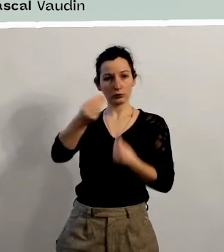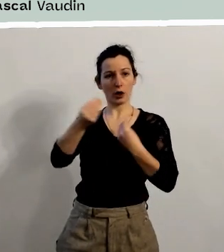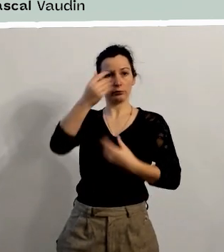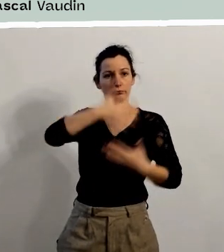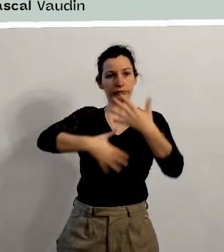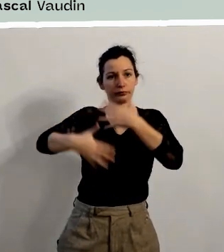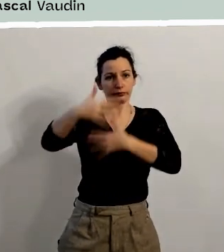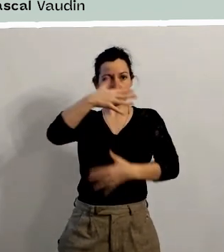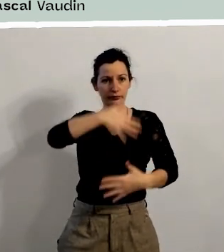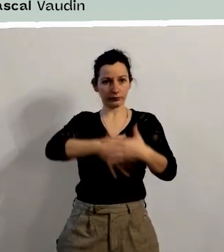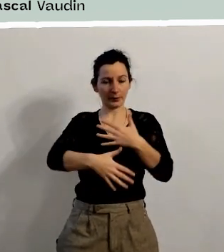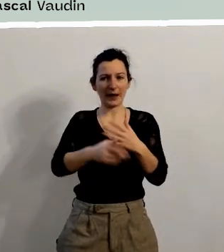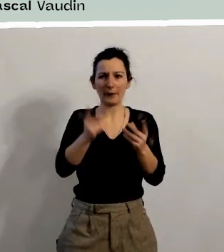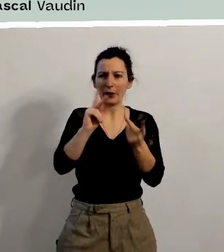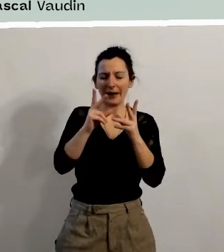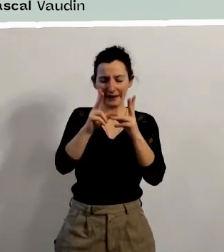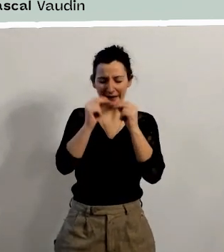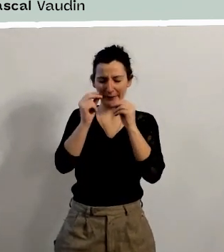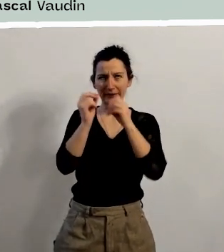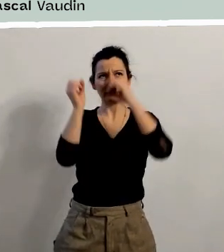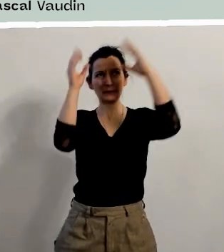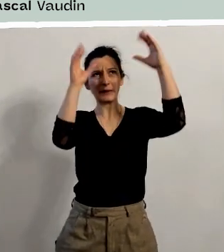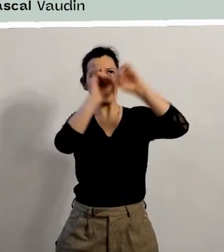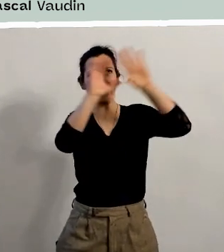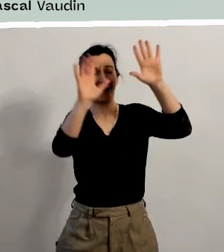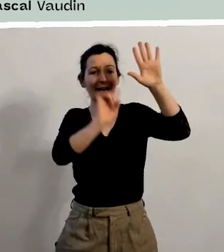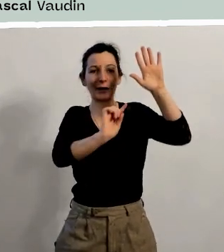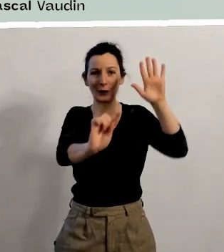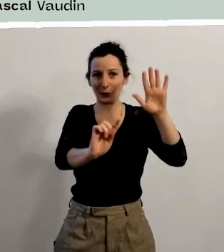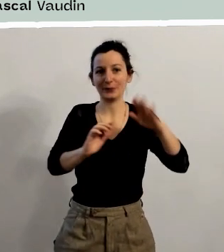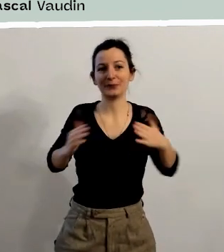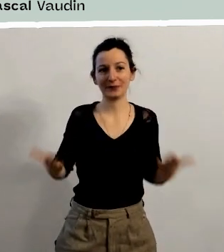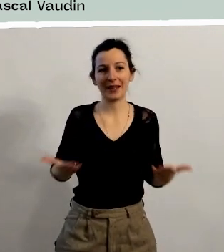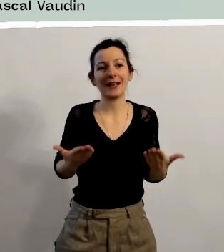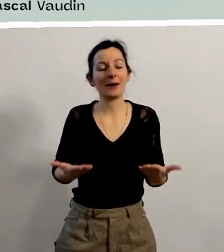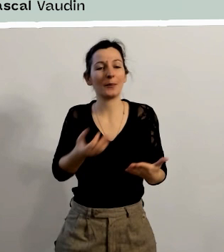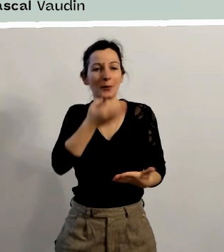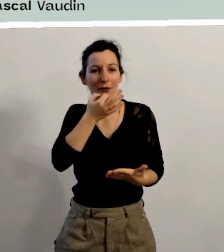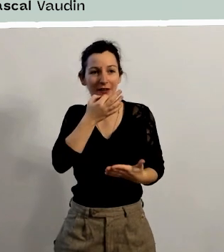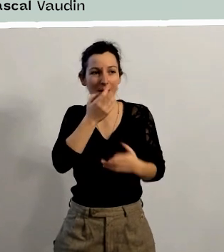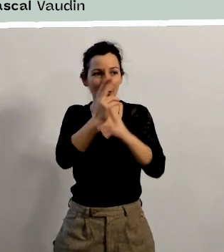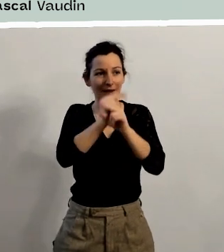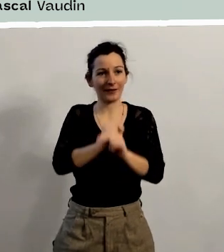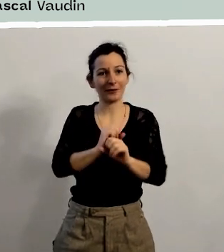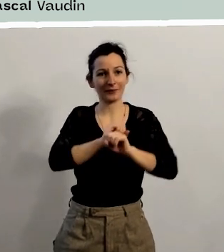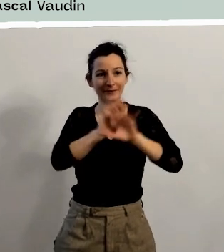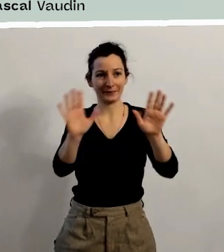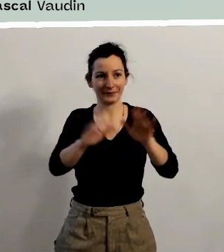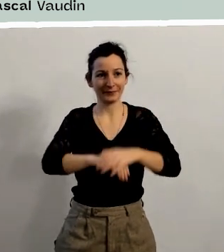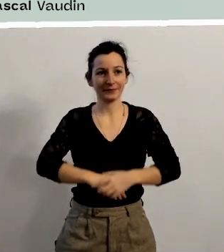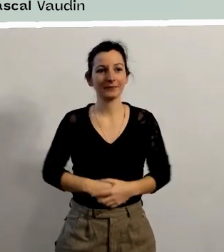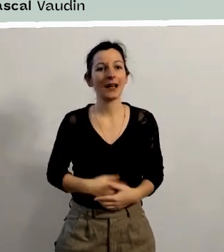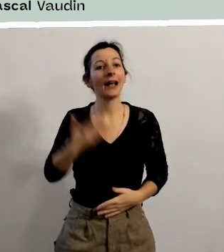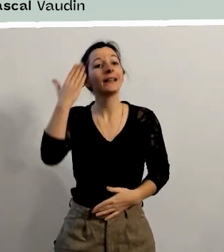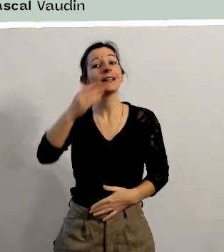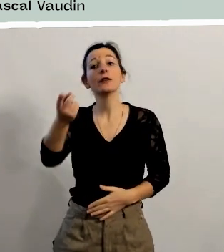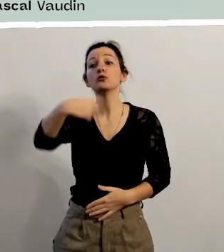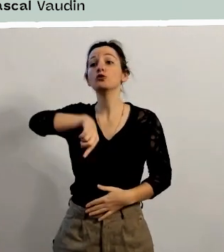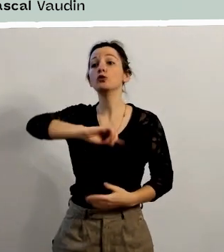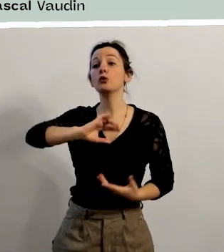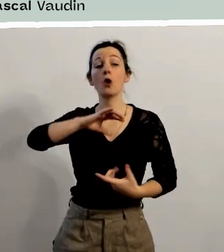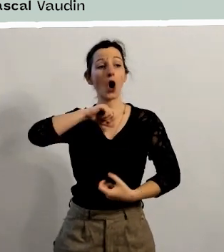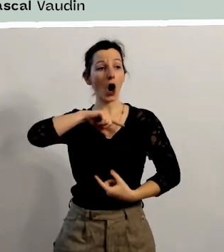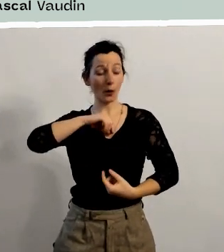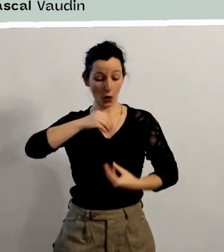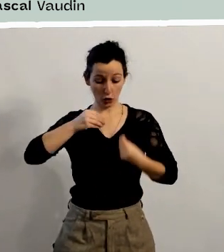expliqué. Donc c'est un peu ce que je voudrais faire maintenant. Donc vous savez que nos hormones